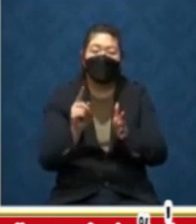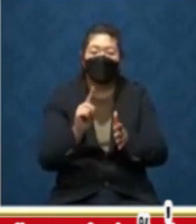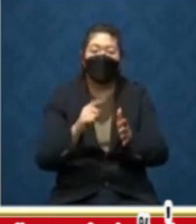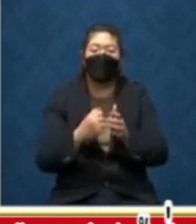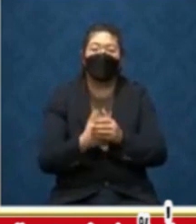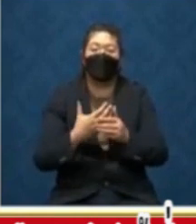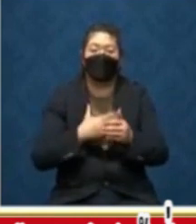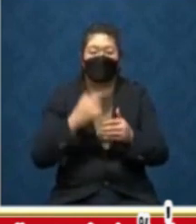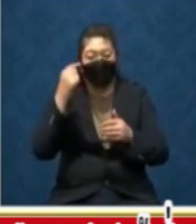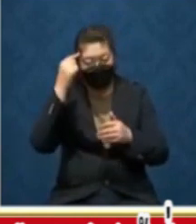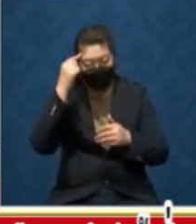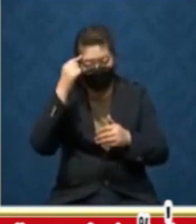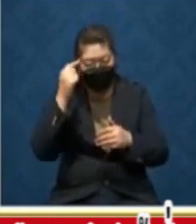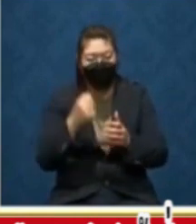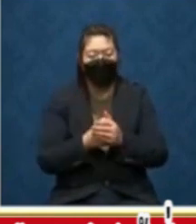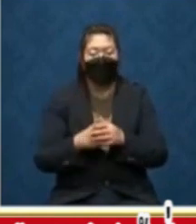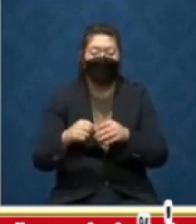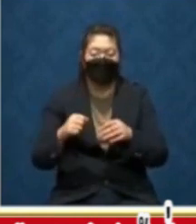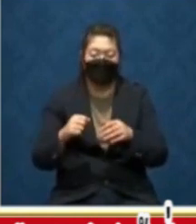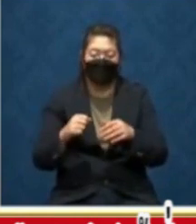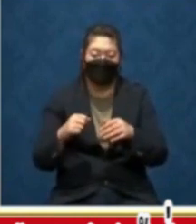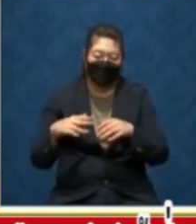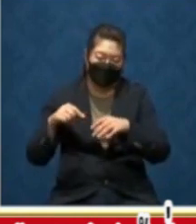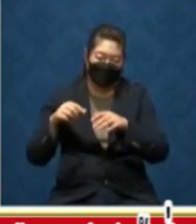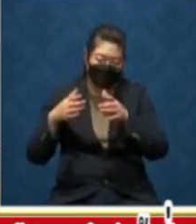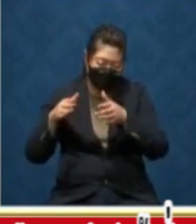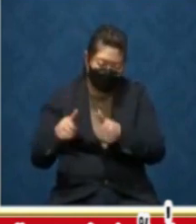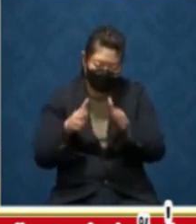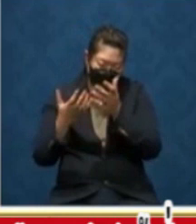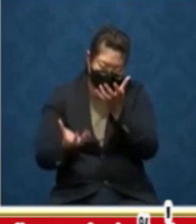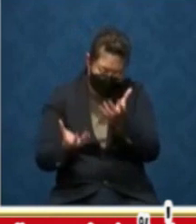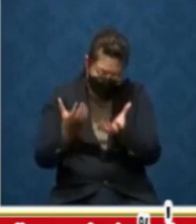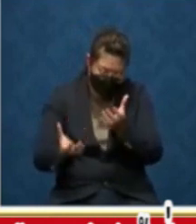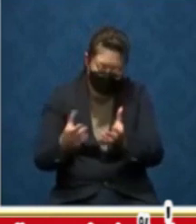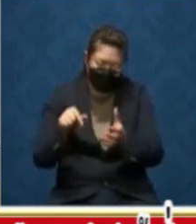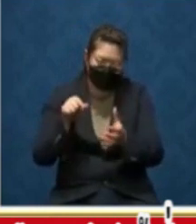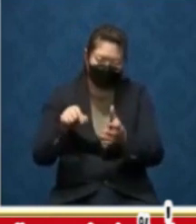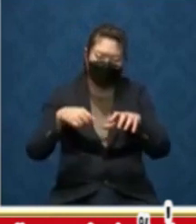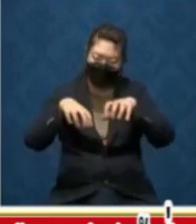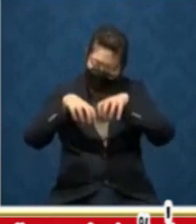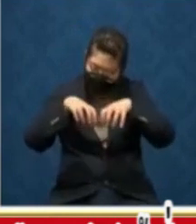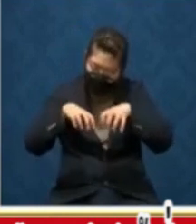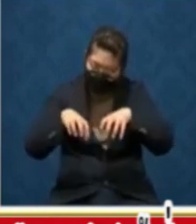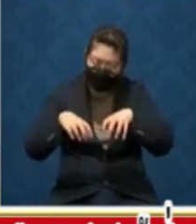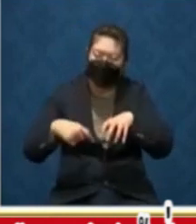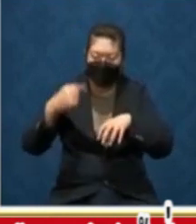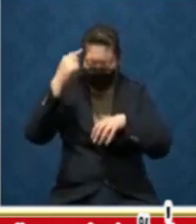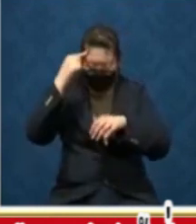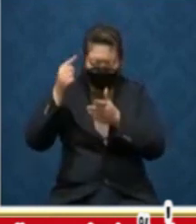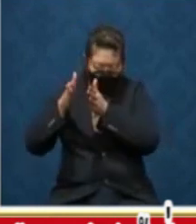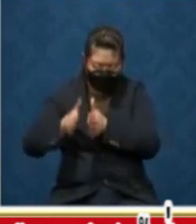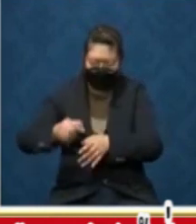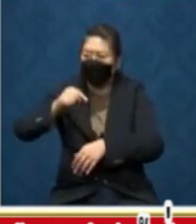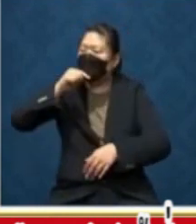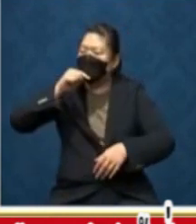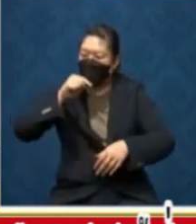ผมเชื่อว่ามีการแทรกแซงกระบวนการยุติธรรมผมเชื่อว่าใช้อำนาจบริหารในการสั่งกระบวนการ